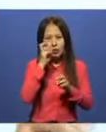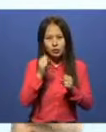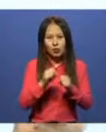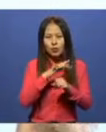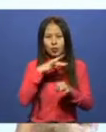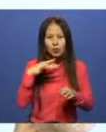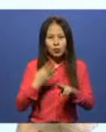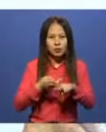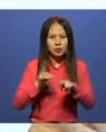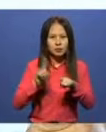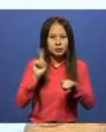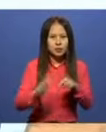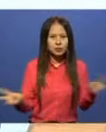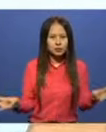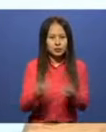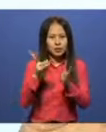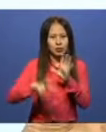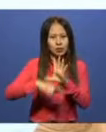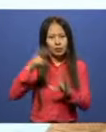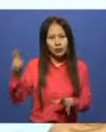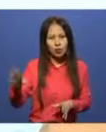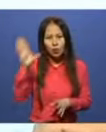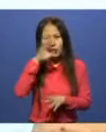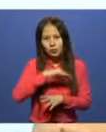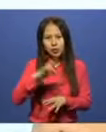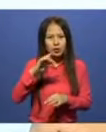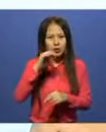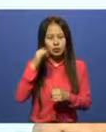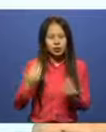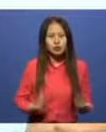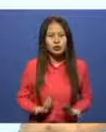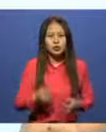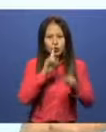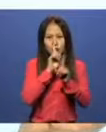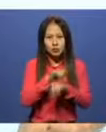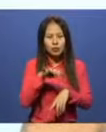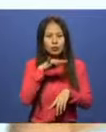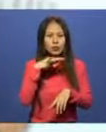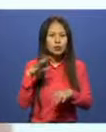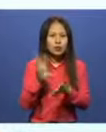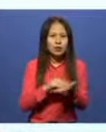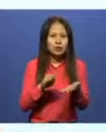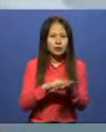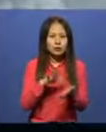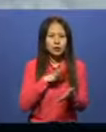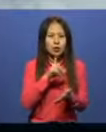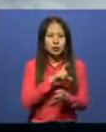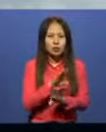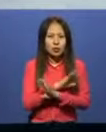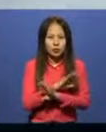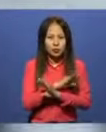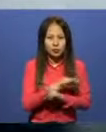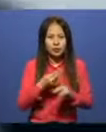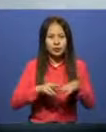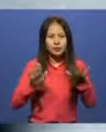От тұтанған жағдайда тез арада сыртқа шығып үлгеруің керек. Үлгермесең тірі қалмайсың. Талай майдандастарымыз қапыда көз жұмды. Бірде